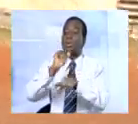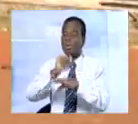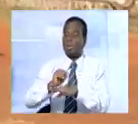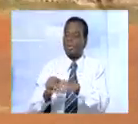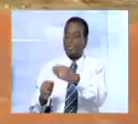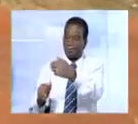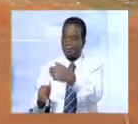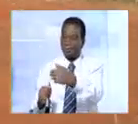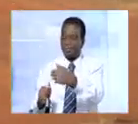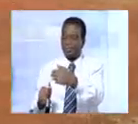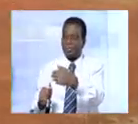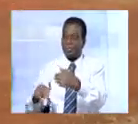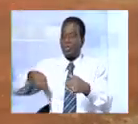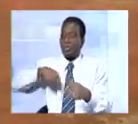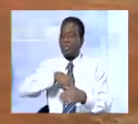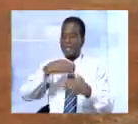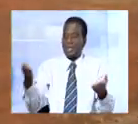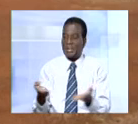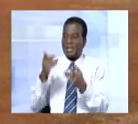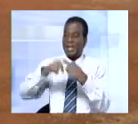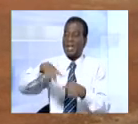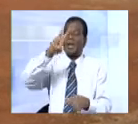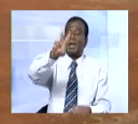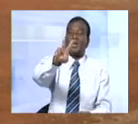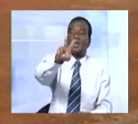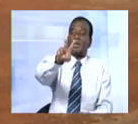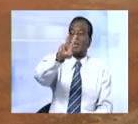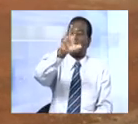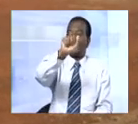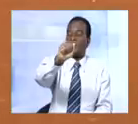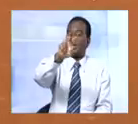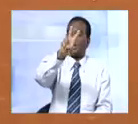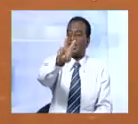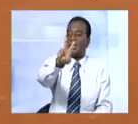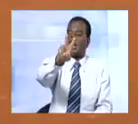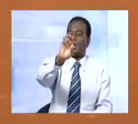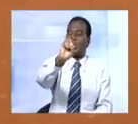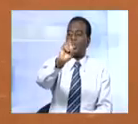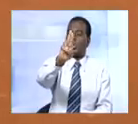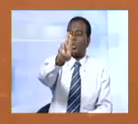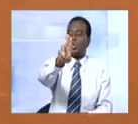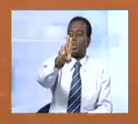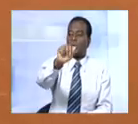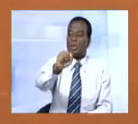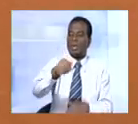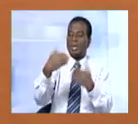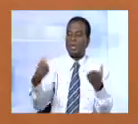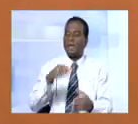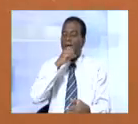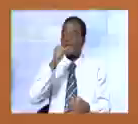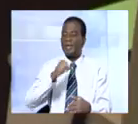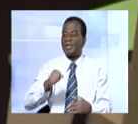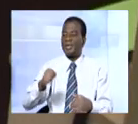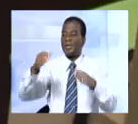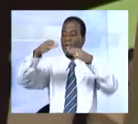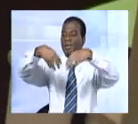cour. Nous sommes à Vavoie. Bienvenue dans l'enceinte de la préfecture. Ici, un ancien magasin a été aménagé